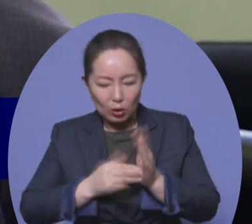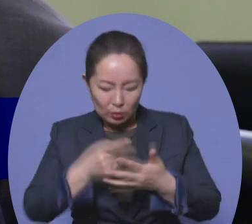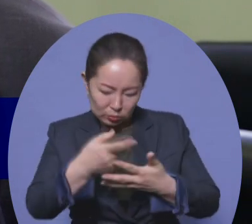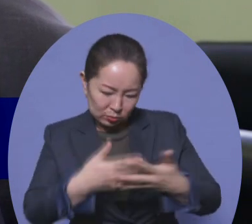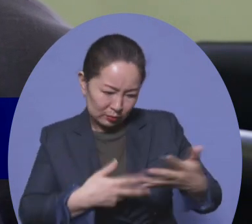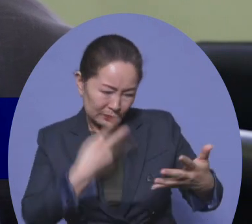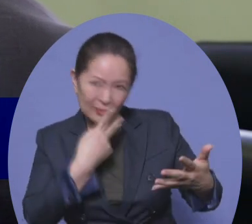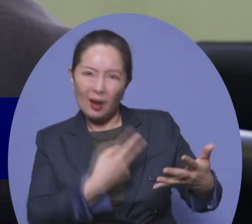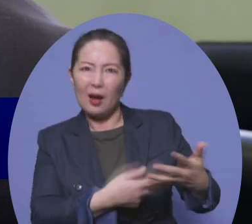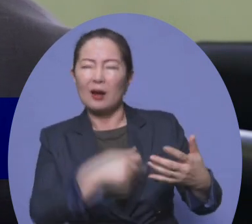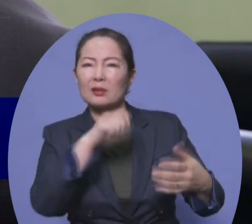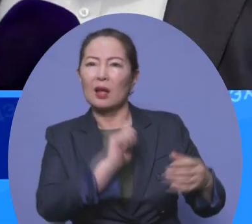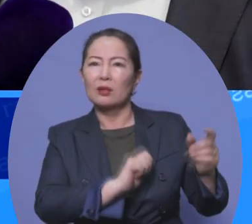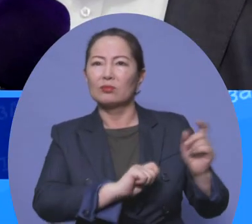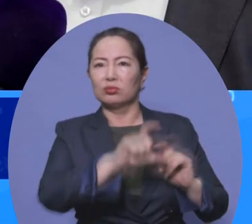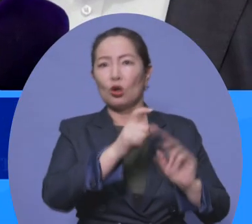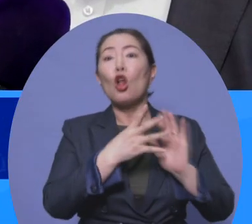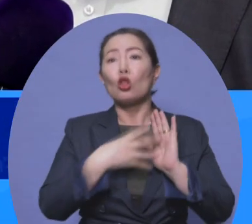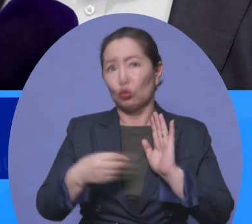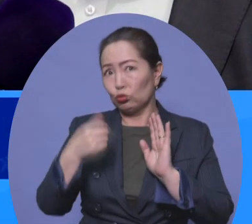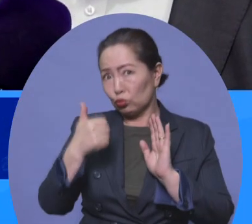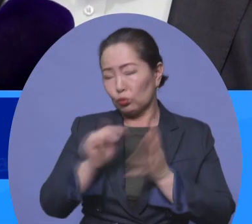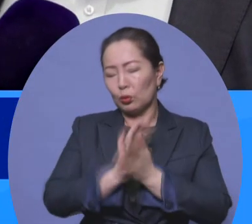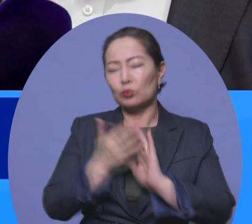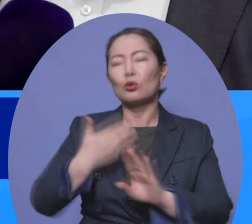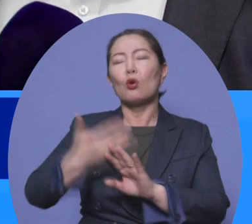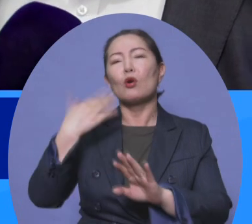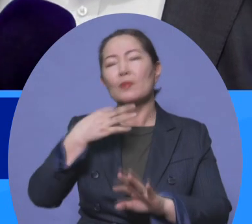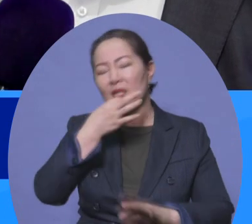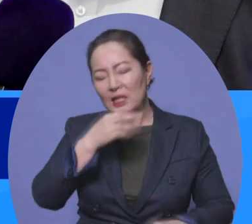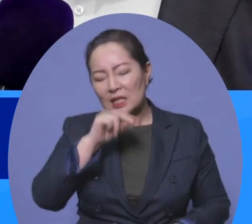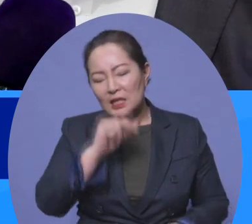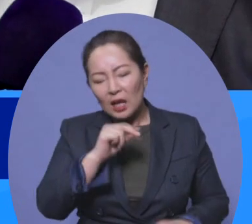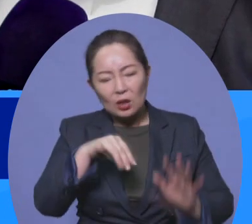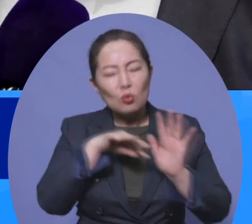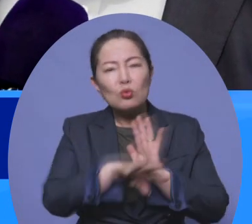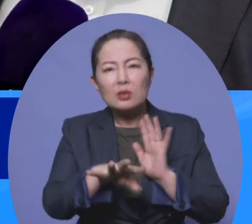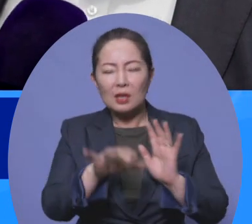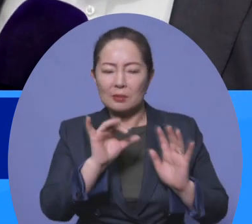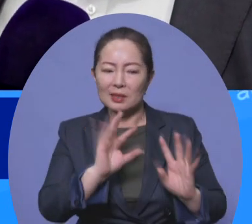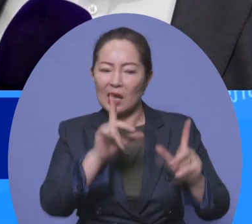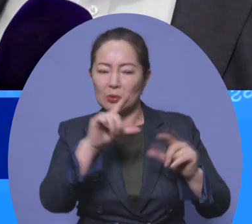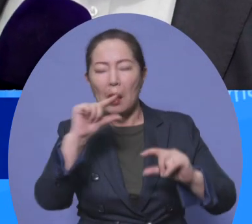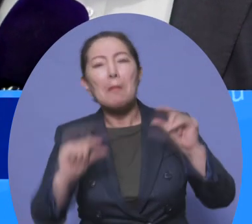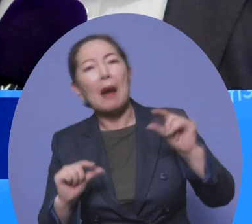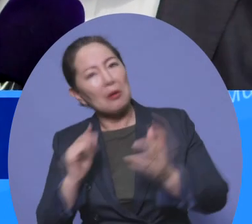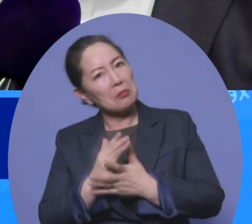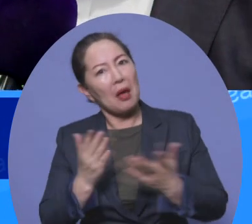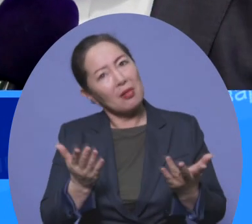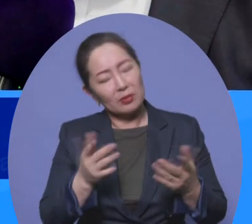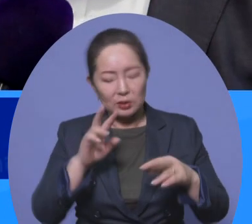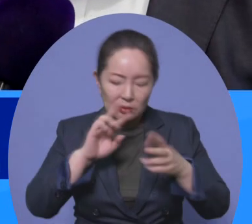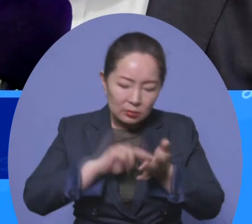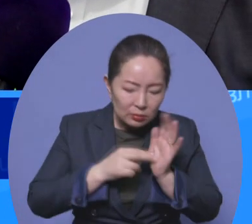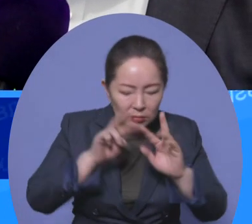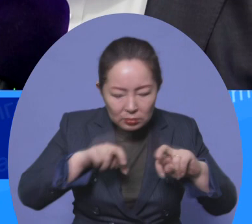За гэтэл одоо тэр цалин өсөх нь бол нөлөөлөх нь бол нөлөөлж байгаа. Гэхдээ тэрний дөрөвний хэлдэг чанар хөтлөмжийг сайжруулахаас бага эффекттэй гэдэг ч юм уу тийм